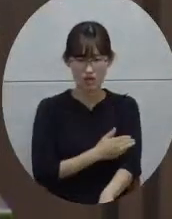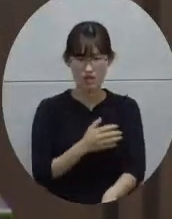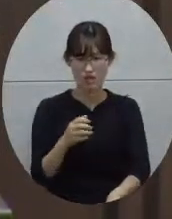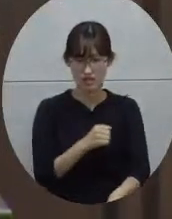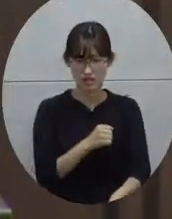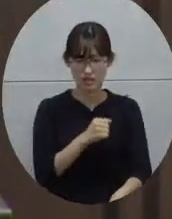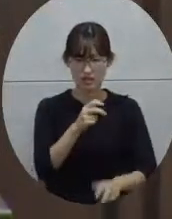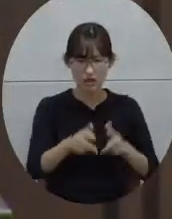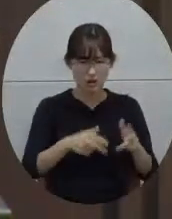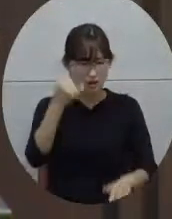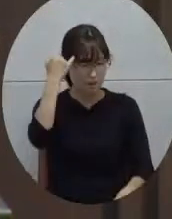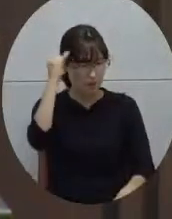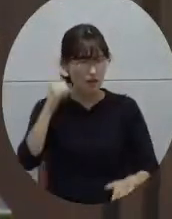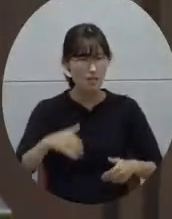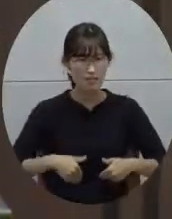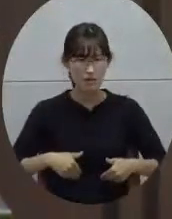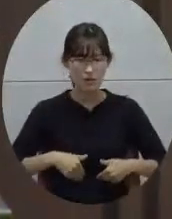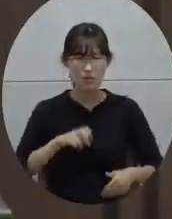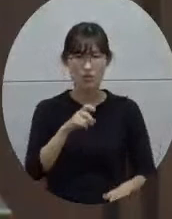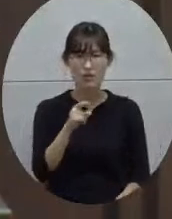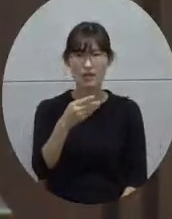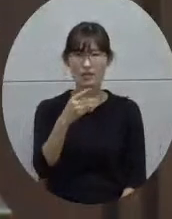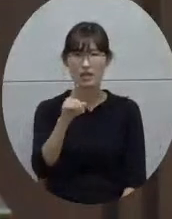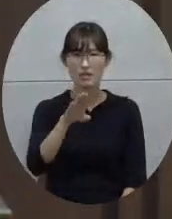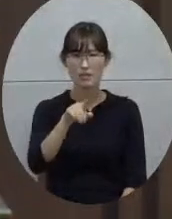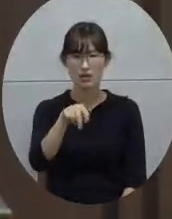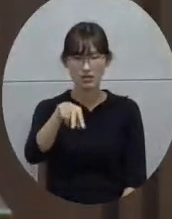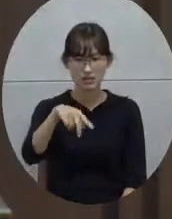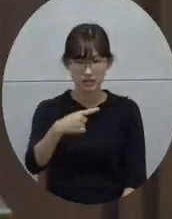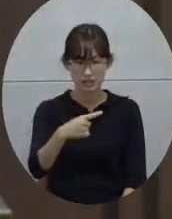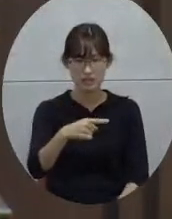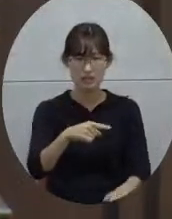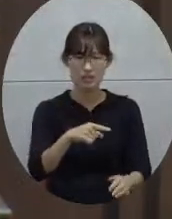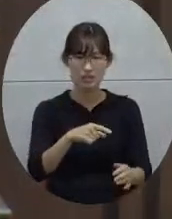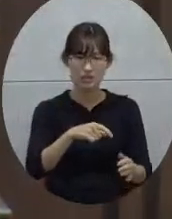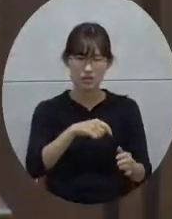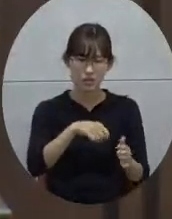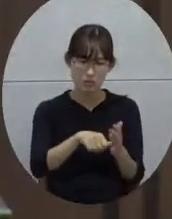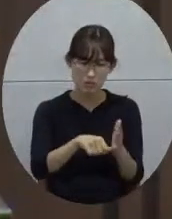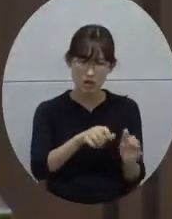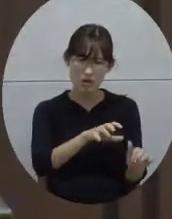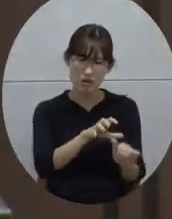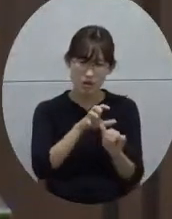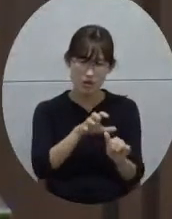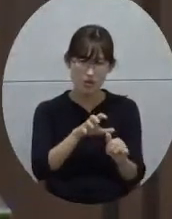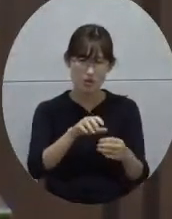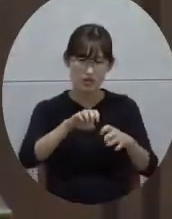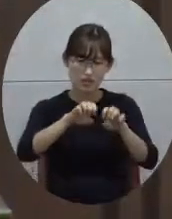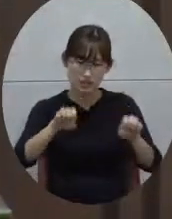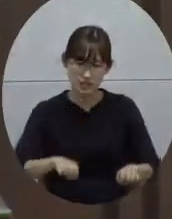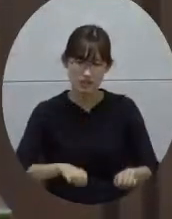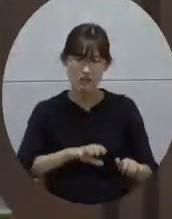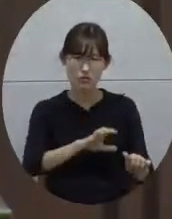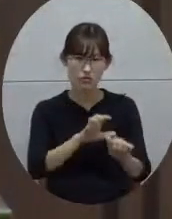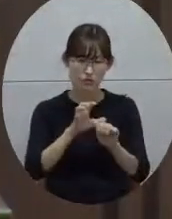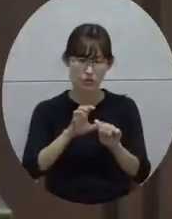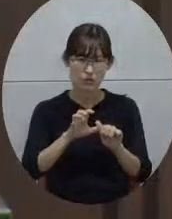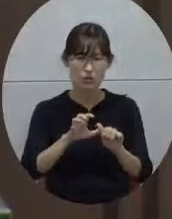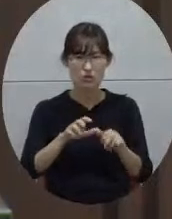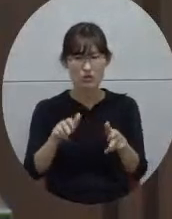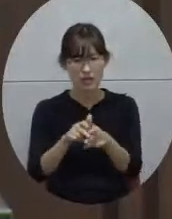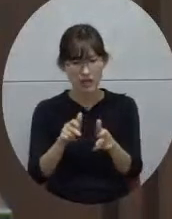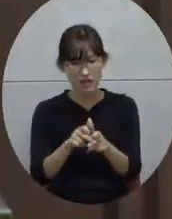서비스, 메타버스 기술을 이용한 발달장애아 등 사회적응 프로그램 운영 등 복지의